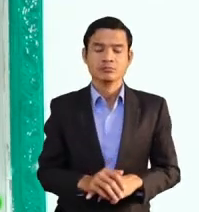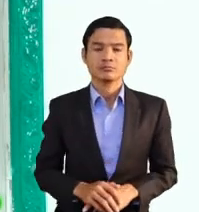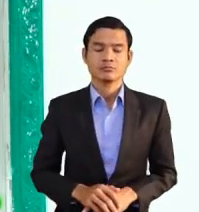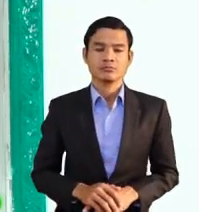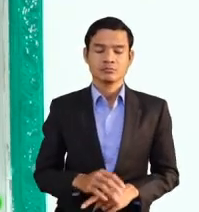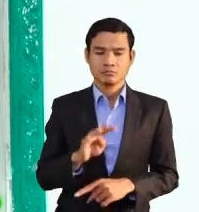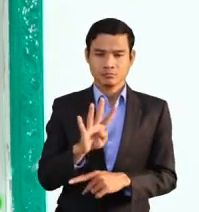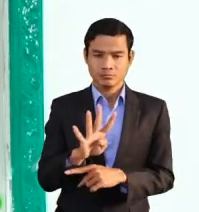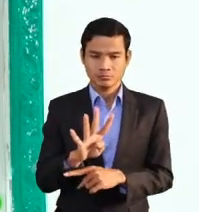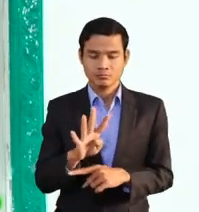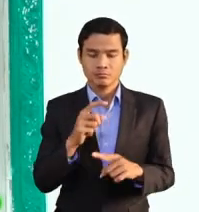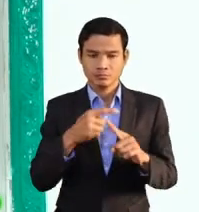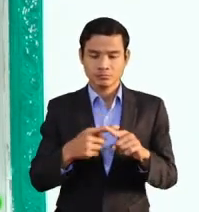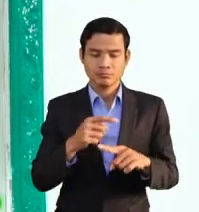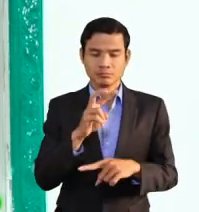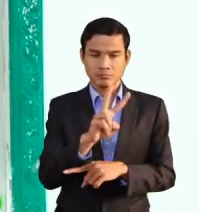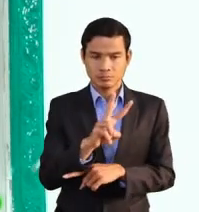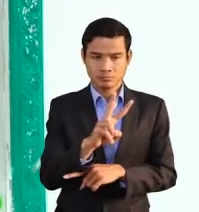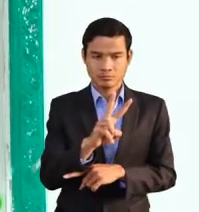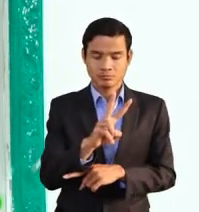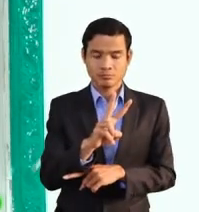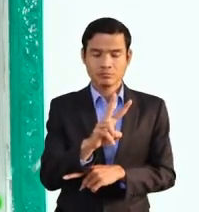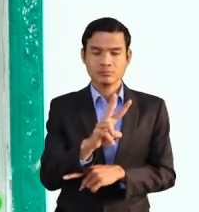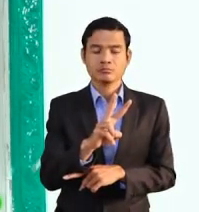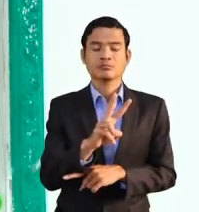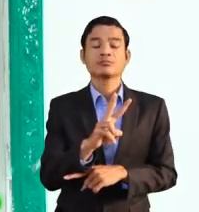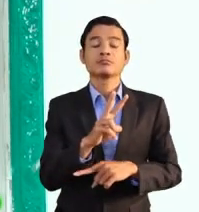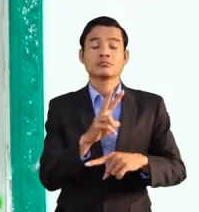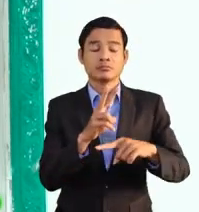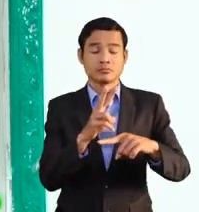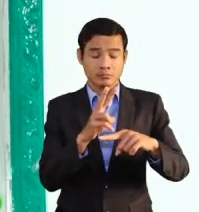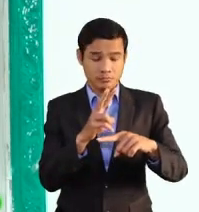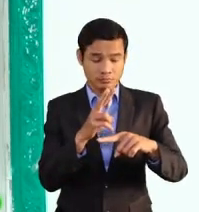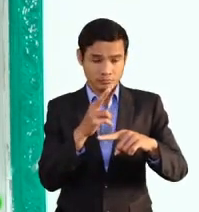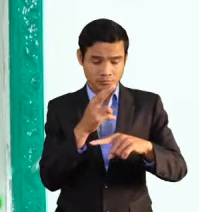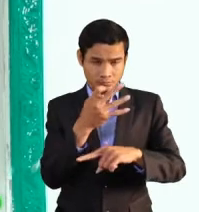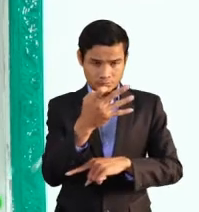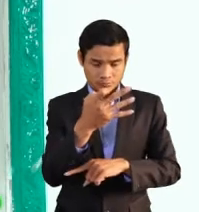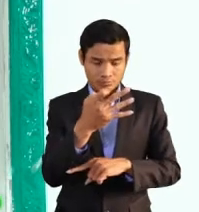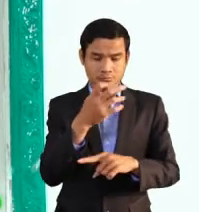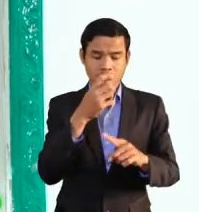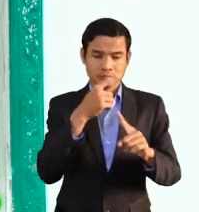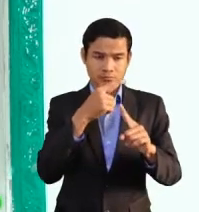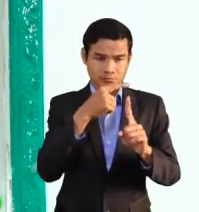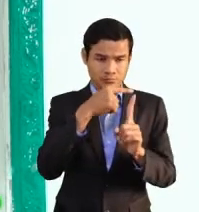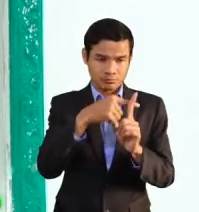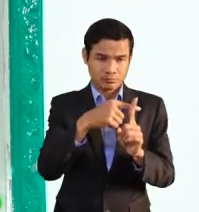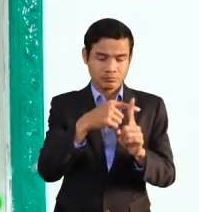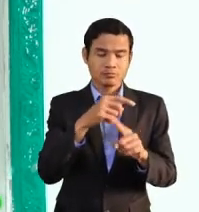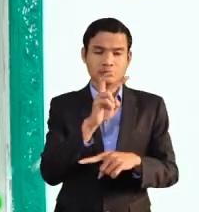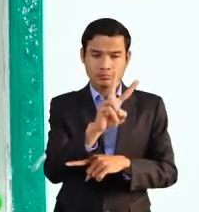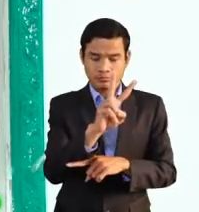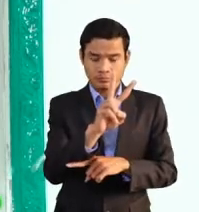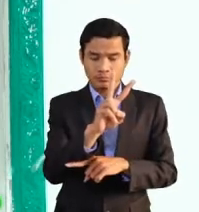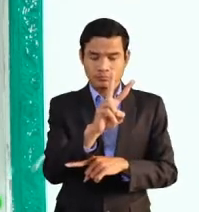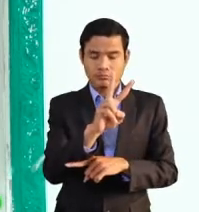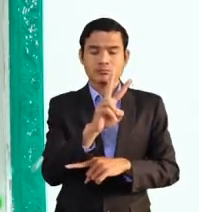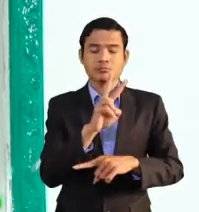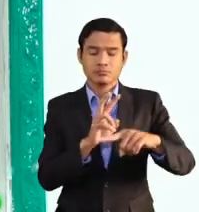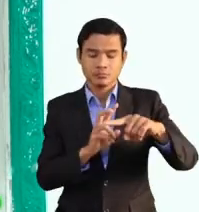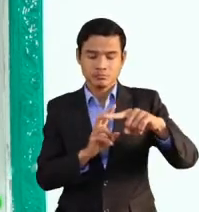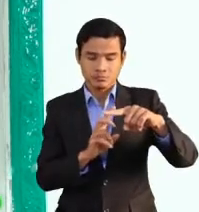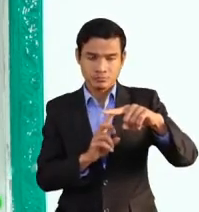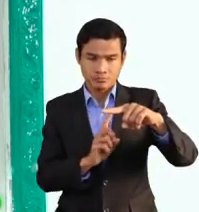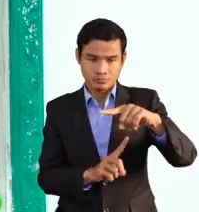tiệt buồn tỷ đón cha là o bầm bay bầu nâng tra tục tỷ tiết